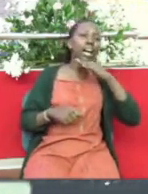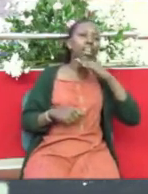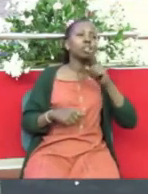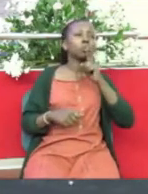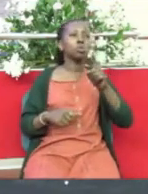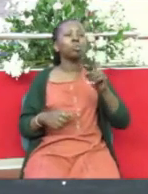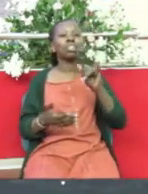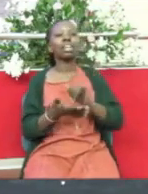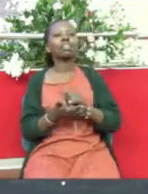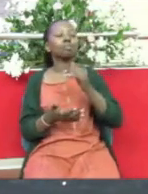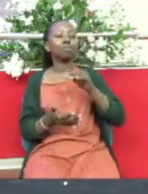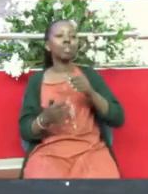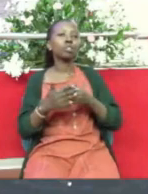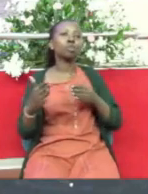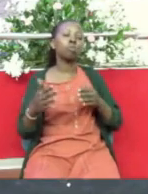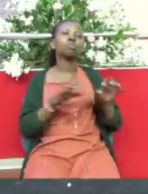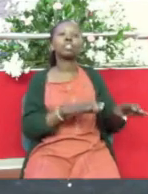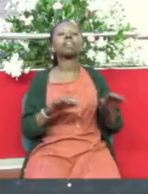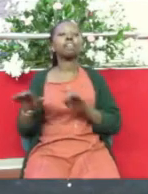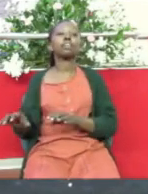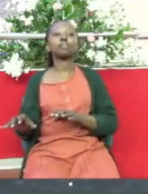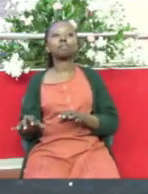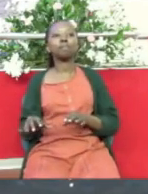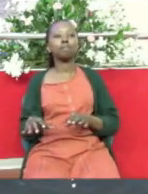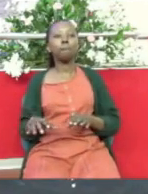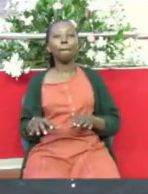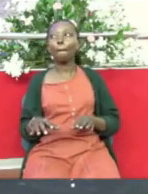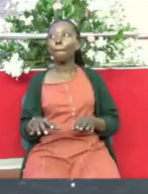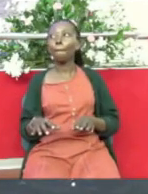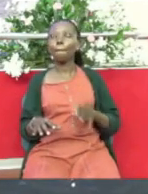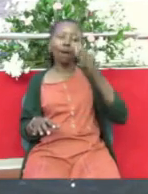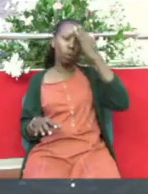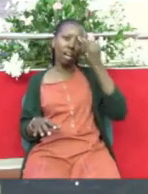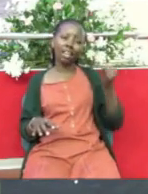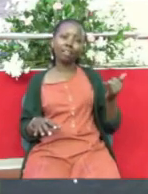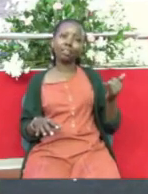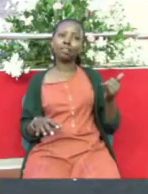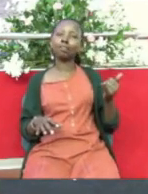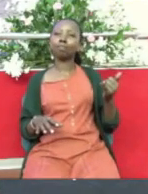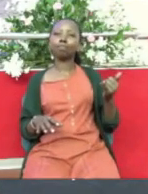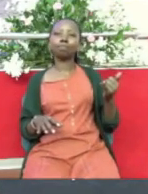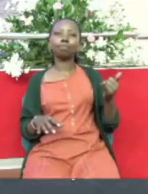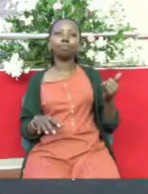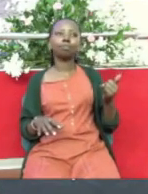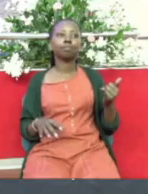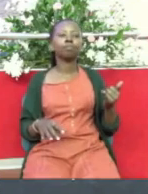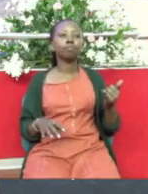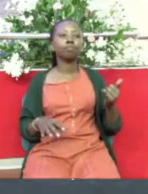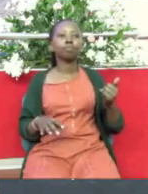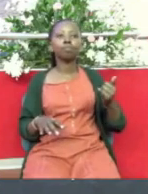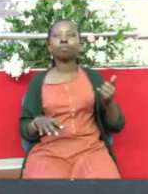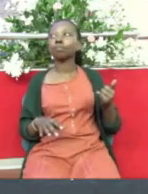unaona heri ujitoe kitanzi ufe. Ukienda kwenye mazishi ya mtu ambaye ni mzee, wajiuliza kwa nini